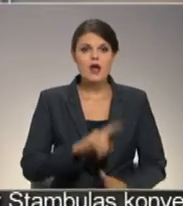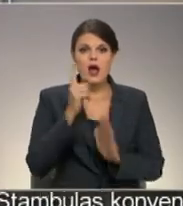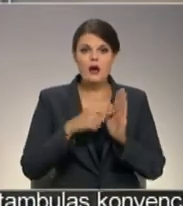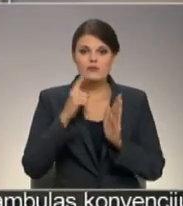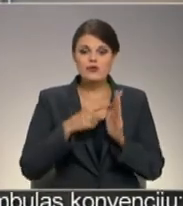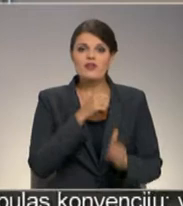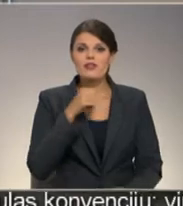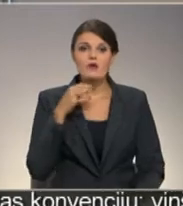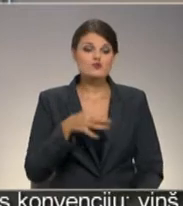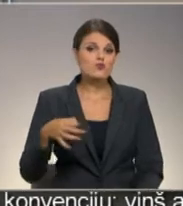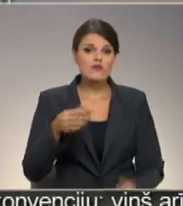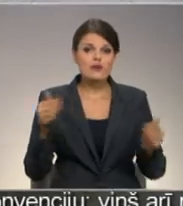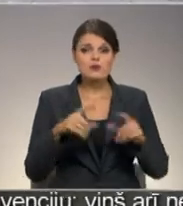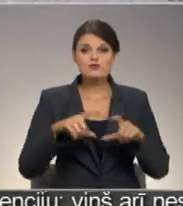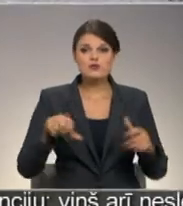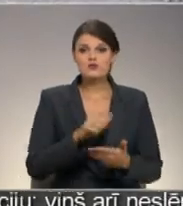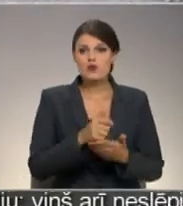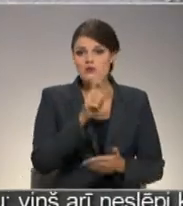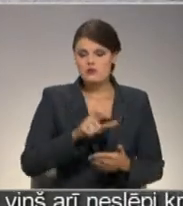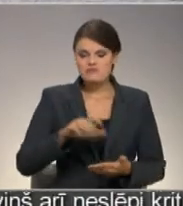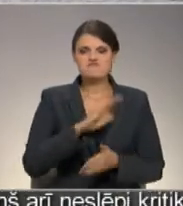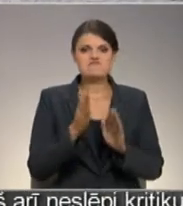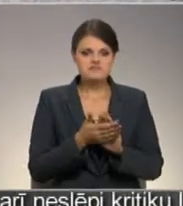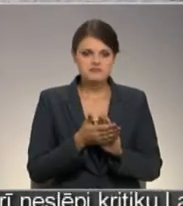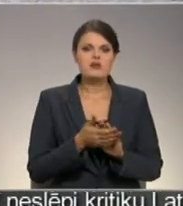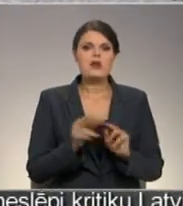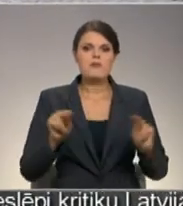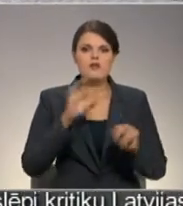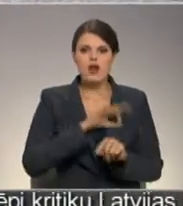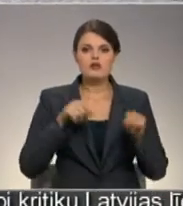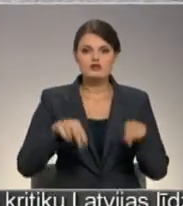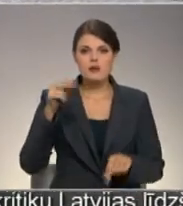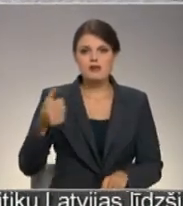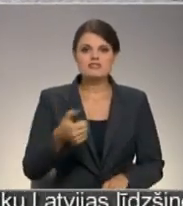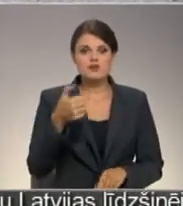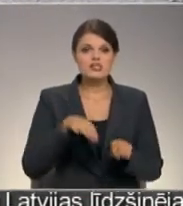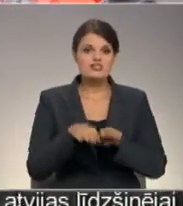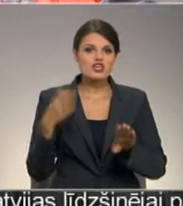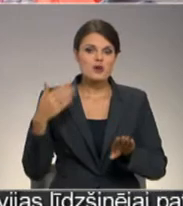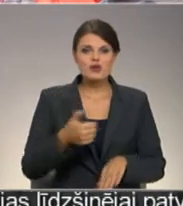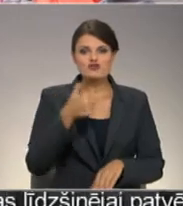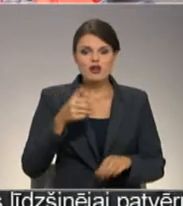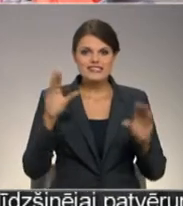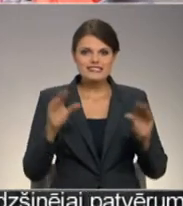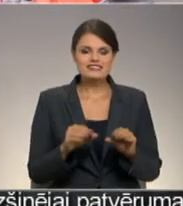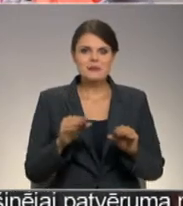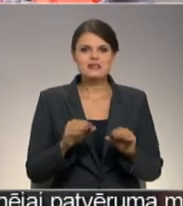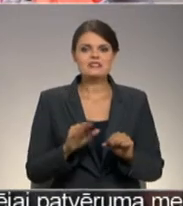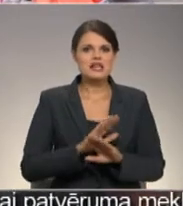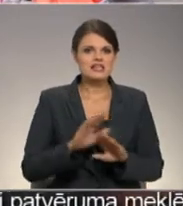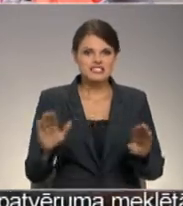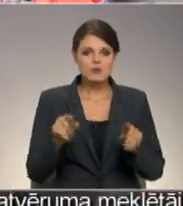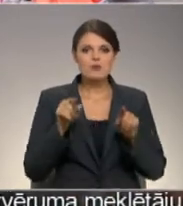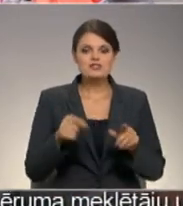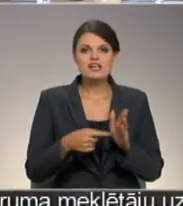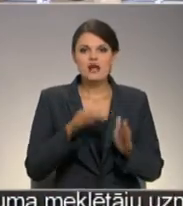Aptaujājot Talsu novada mazo skolu pārstāvis, tika secināts, ka pedagogu algas šajā mācību gadā salīdzinot ar iepriekšējo samazinātas netiks.